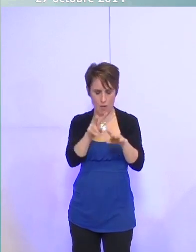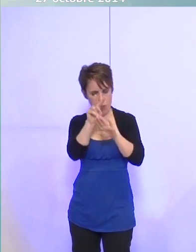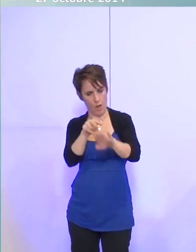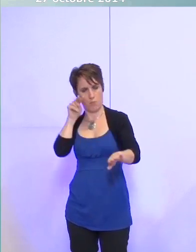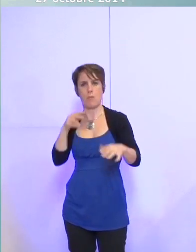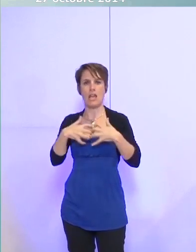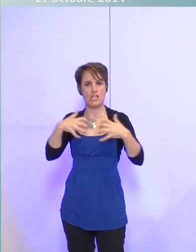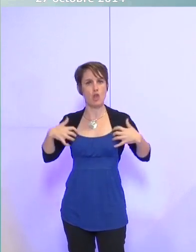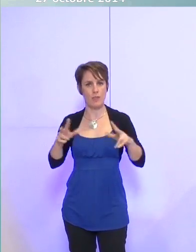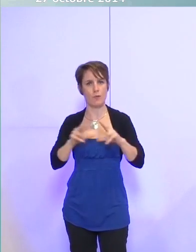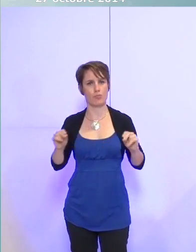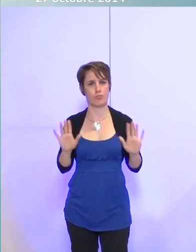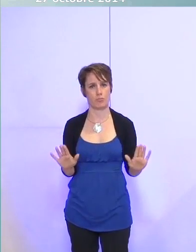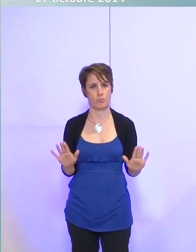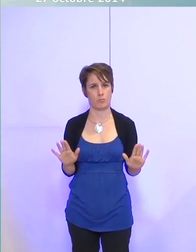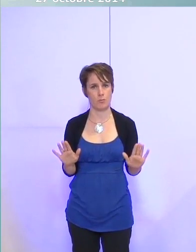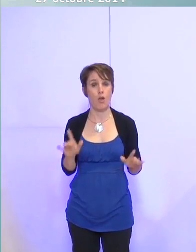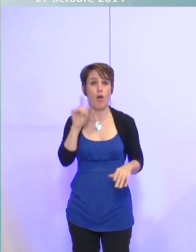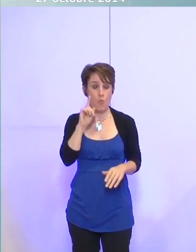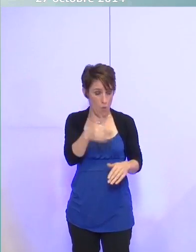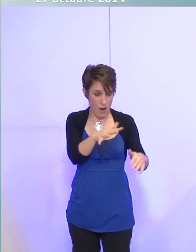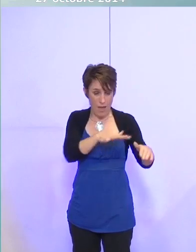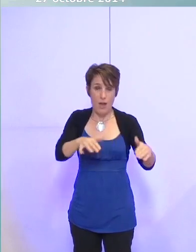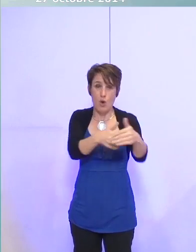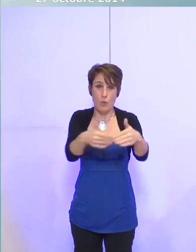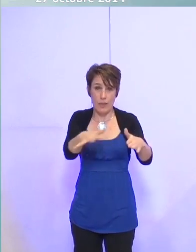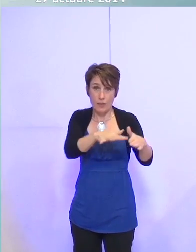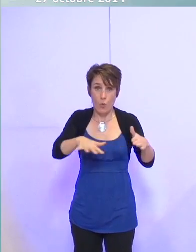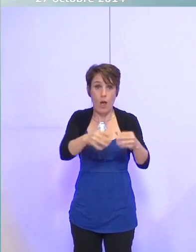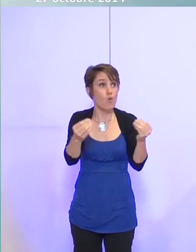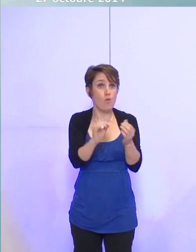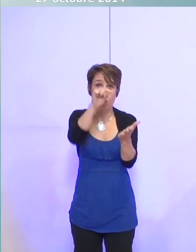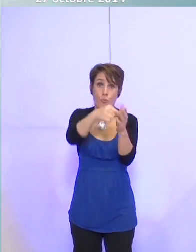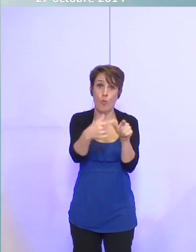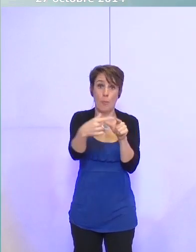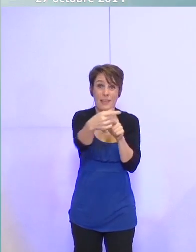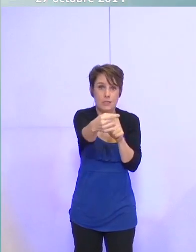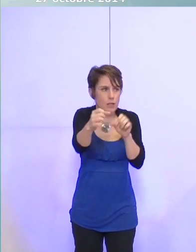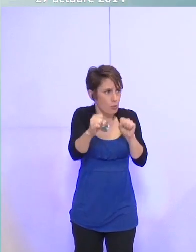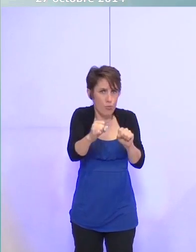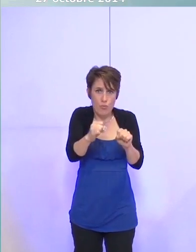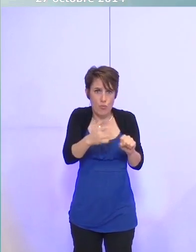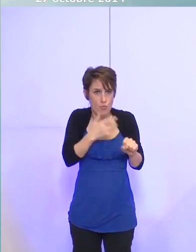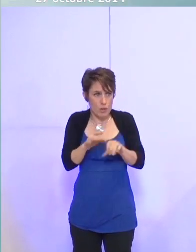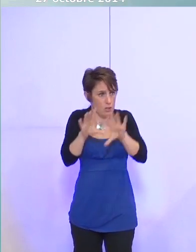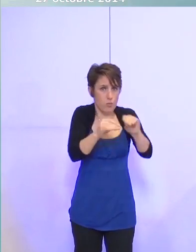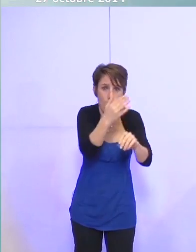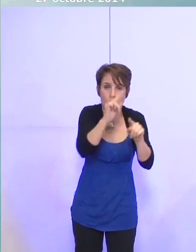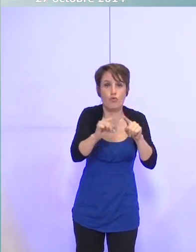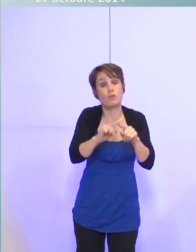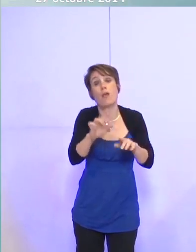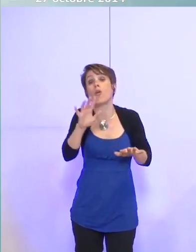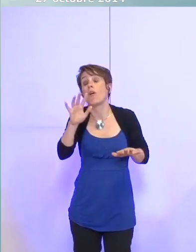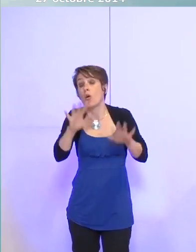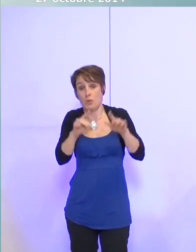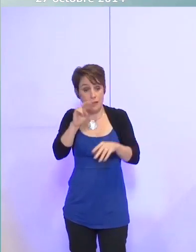bout de terrain, ce bout de territoire, il est quand même dans la presqu'île, il peut avoir de très nombreux usages, et effectivement, le déclasser complètement, ou